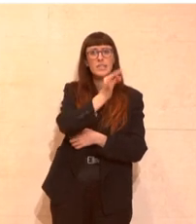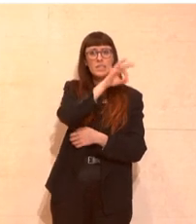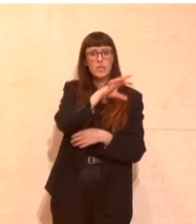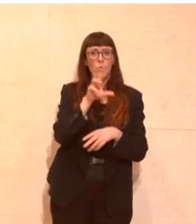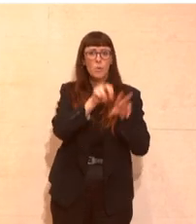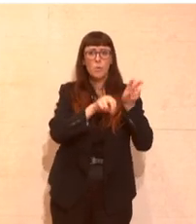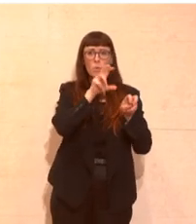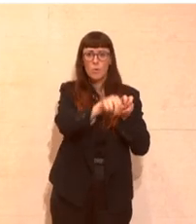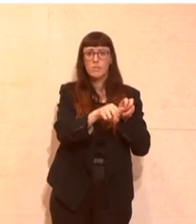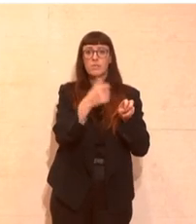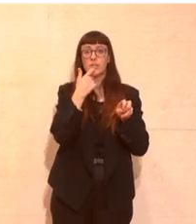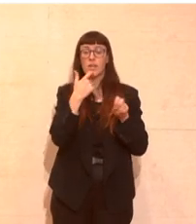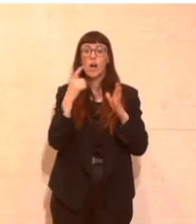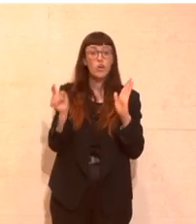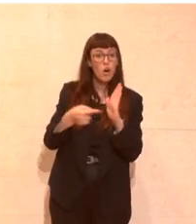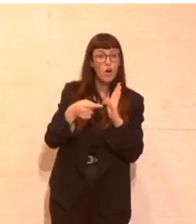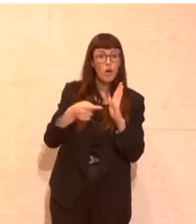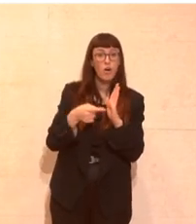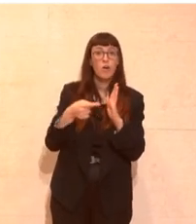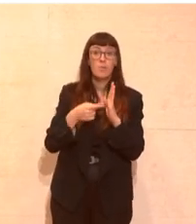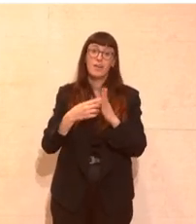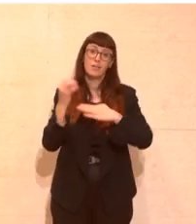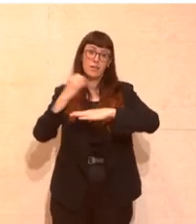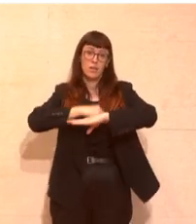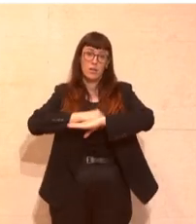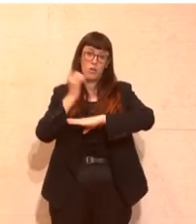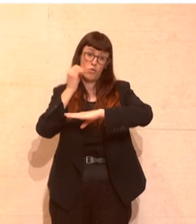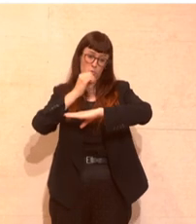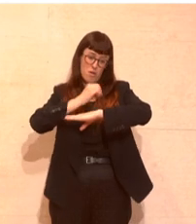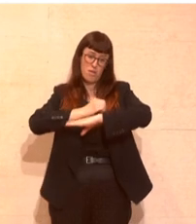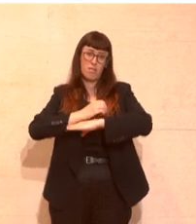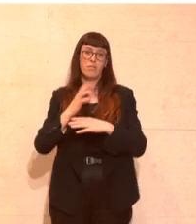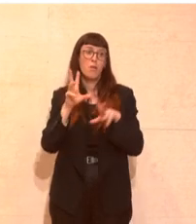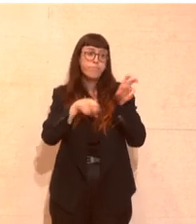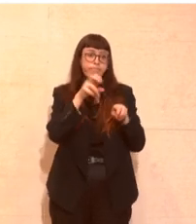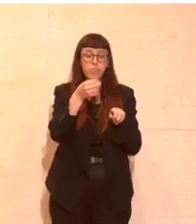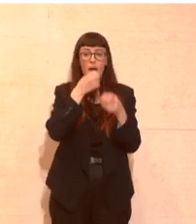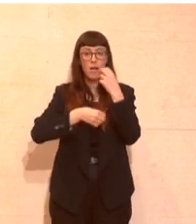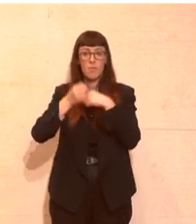soirée, et de fait, elle se réveille pour s'alimenter, et le reste du temps, elle le passe à dormir.